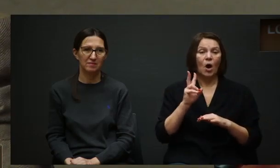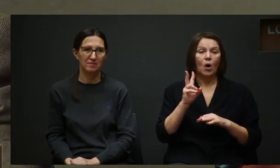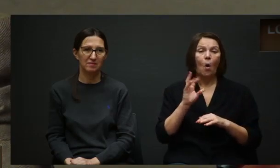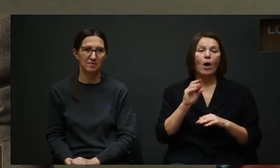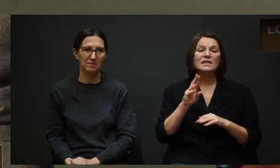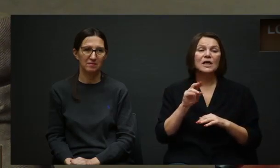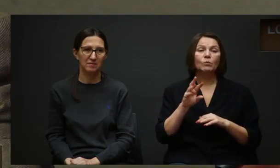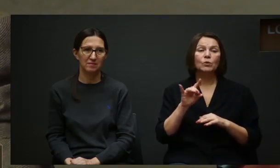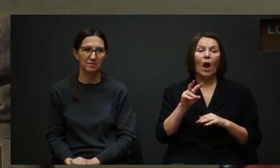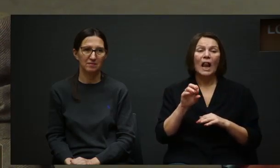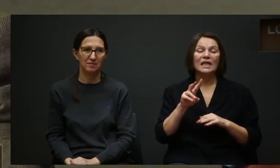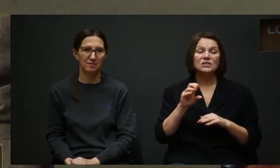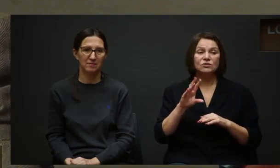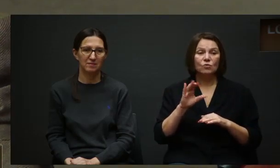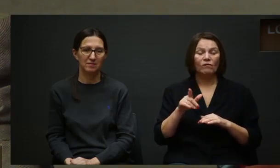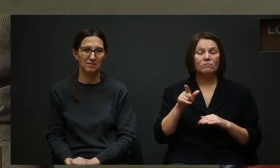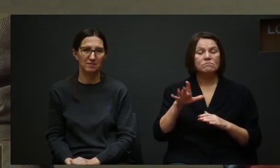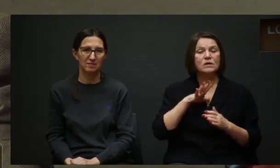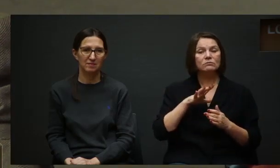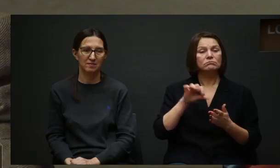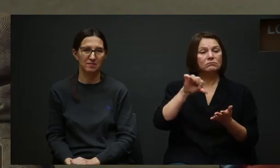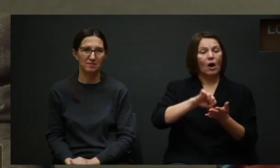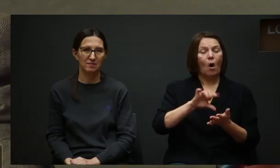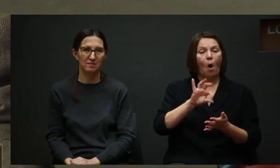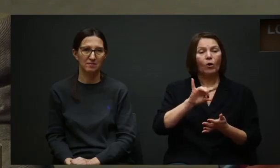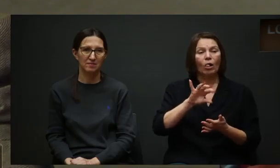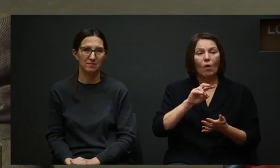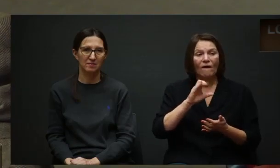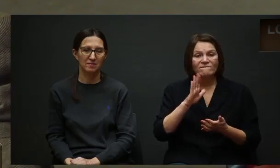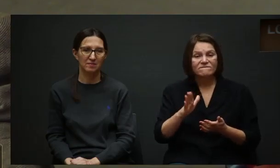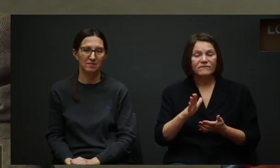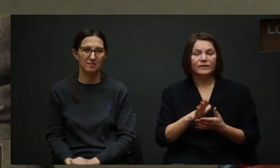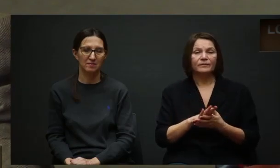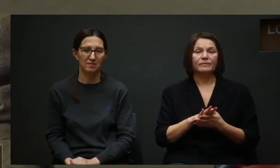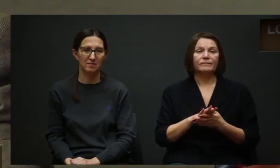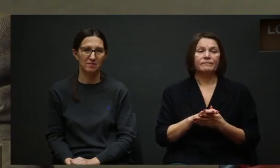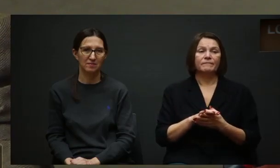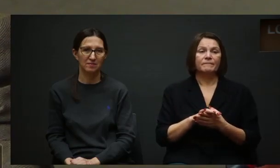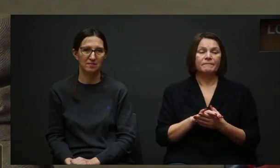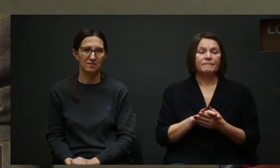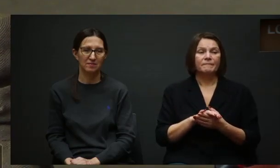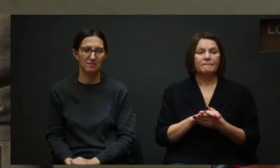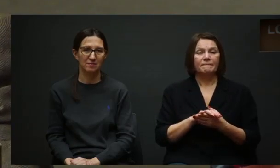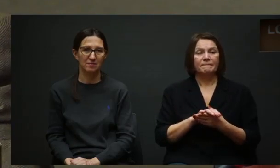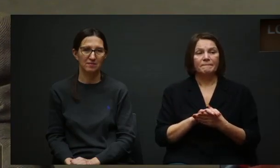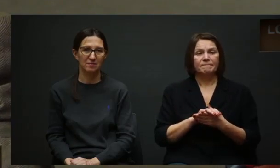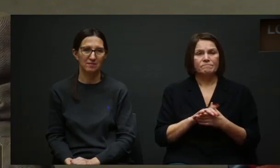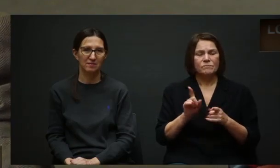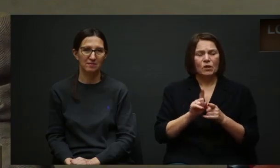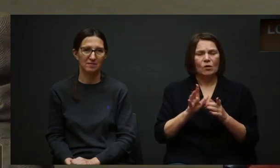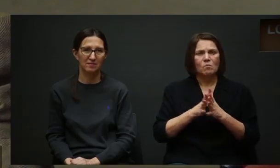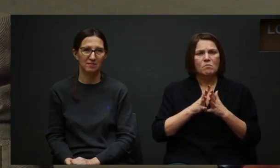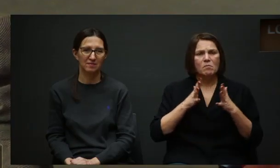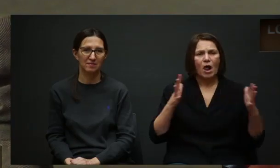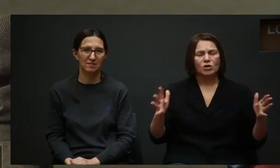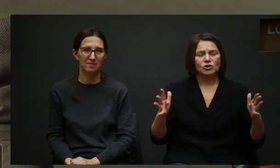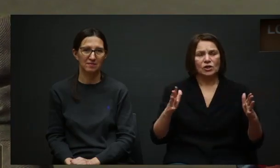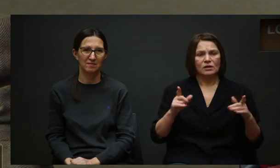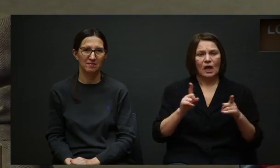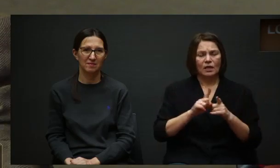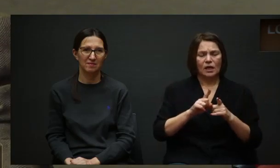там, значит, стоял Борис Орлов, там стоял вот Орлов, я хорошо помню, там такие большие были эти